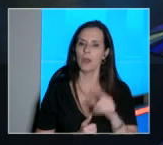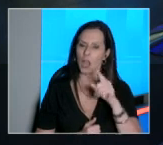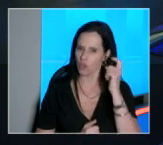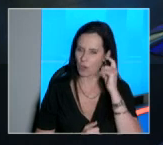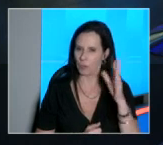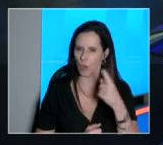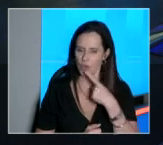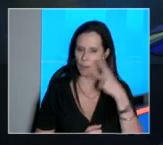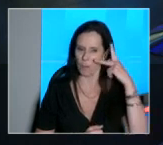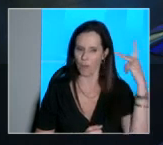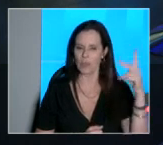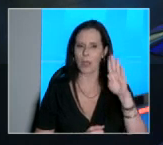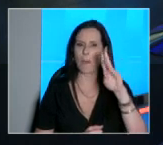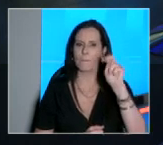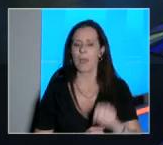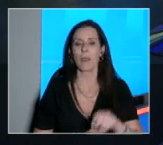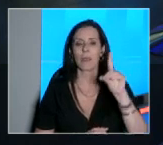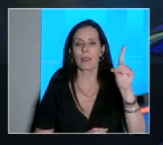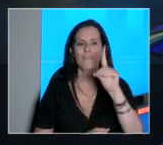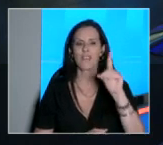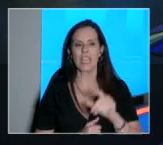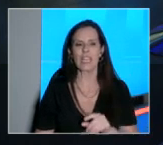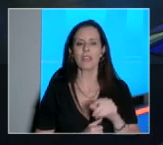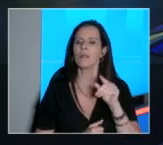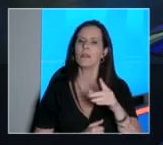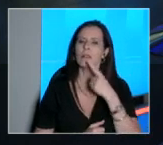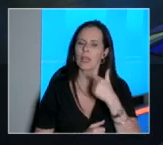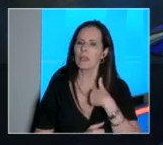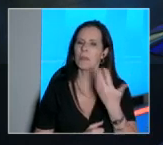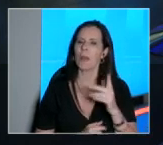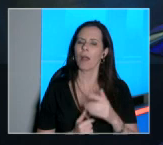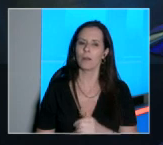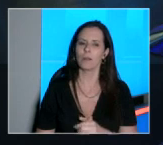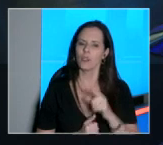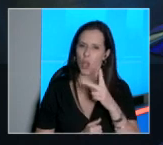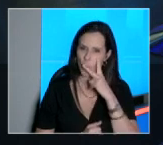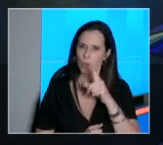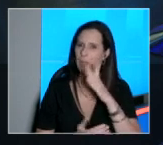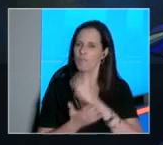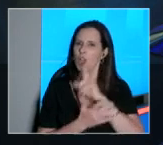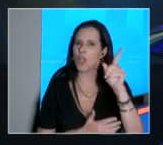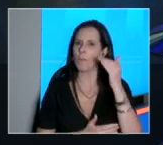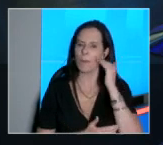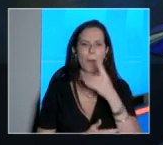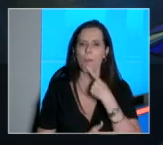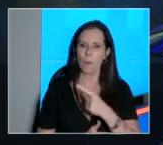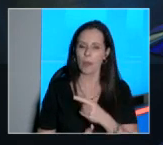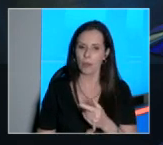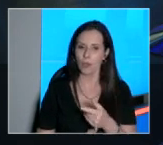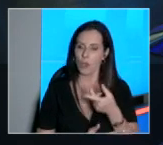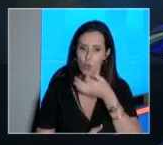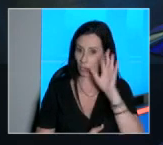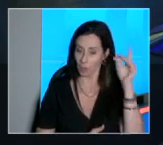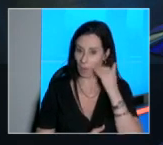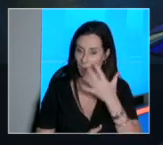שומעת את מה שאומר פרופסור בן דוד, וזה מדהים אותי. בואי נדבר רגע על הצד השני, כשאת רואה אותם כבר שם, מה הם אומרים? הרבה יותר